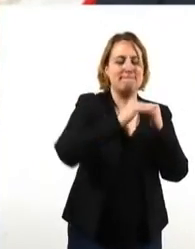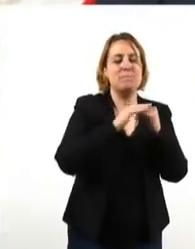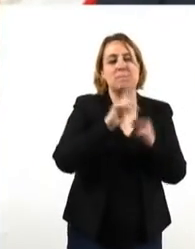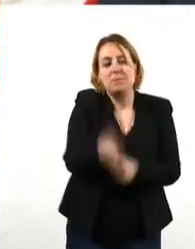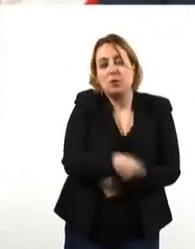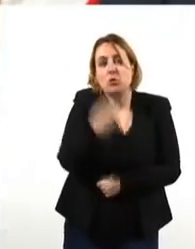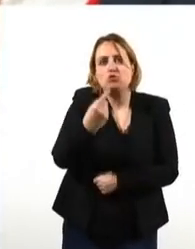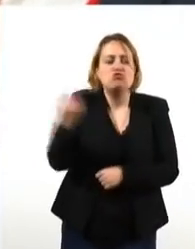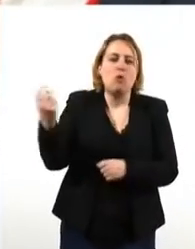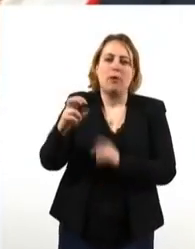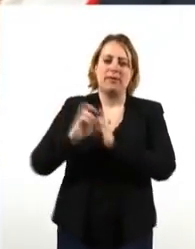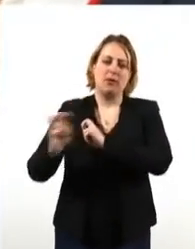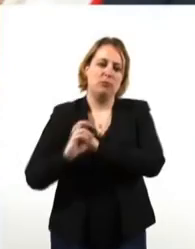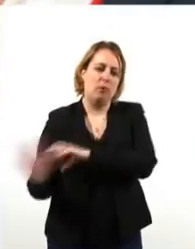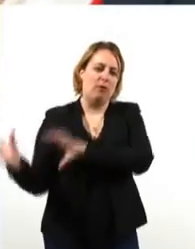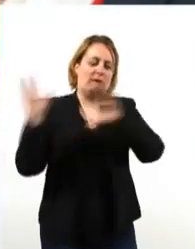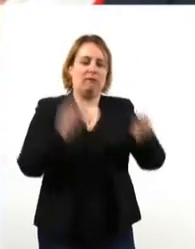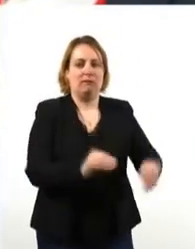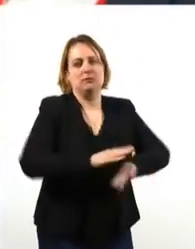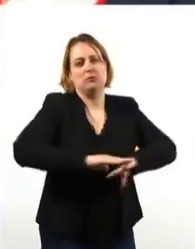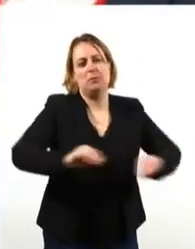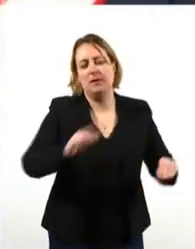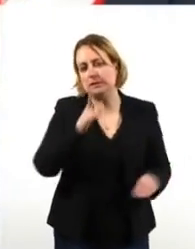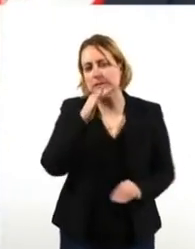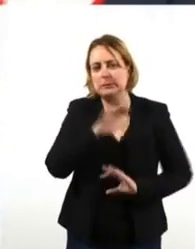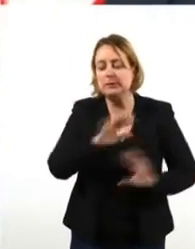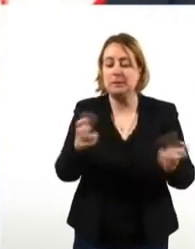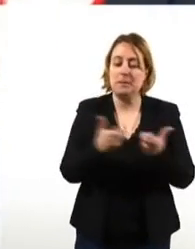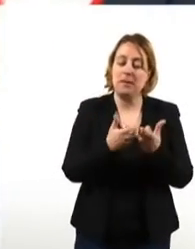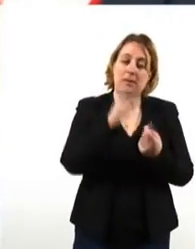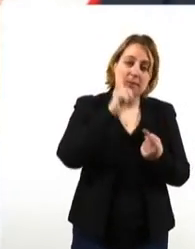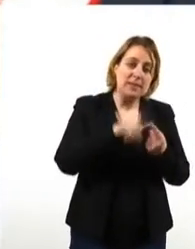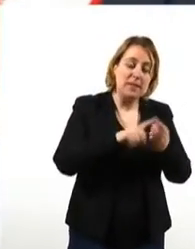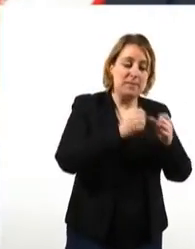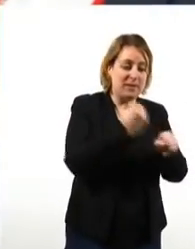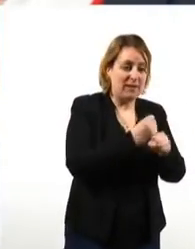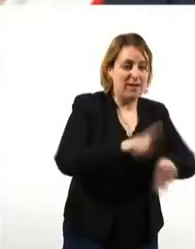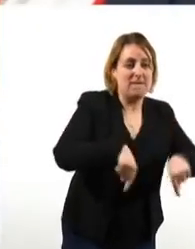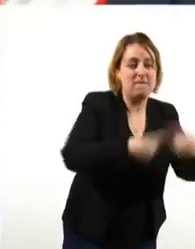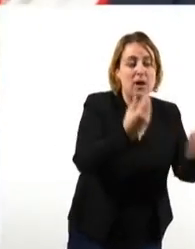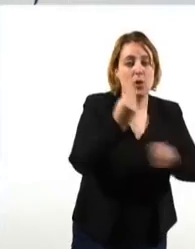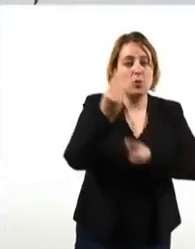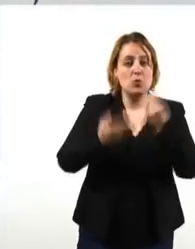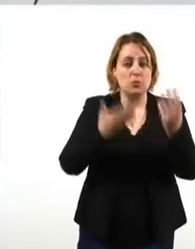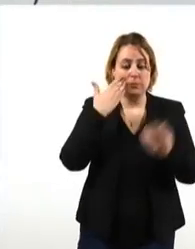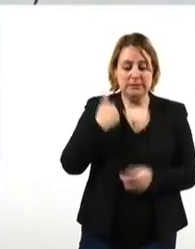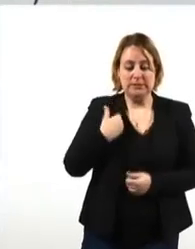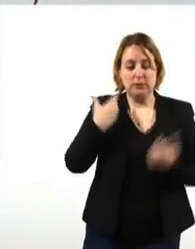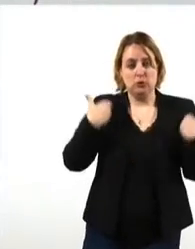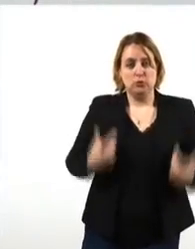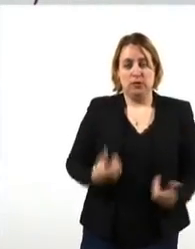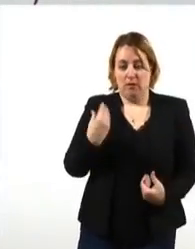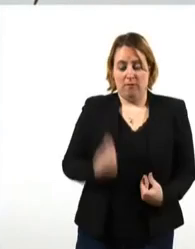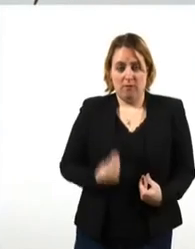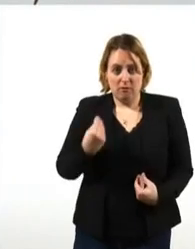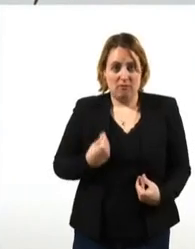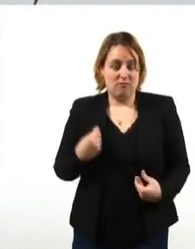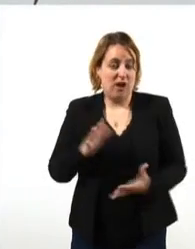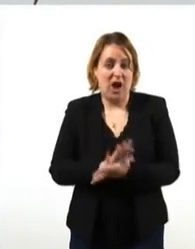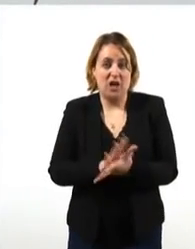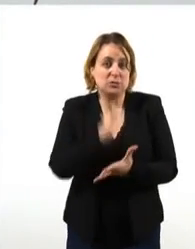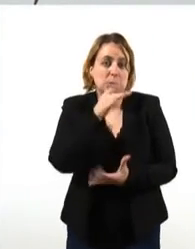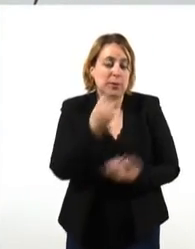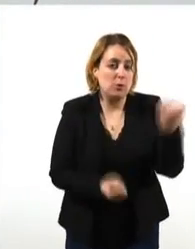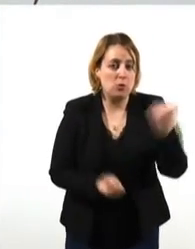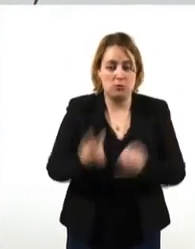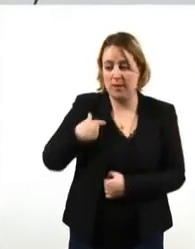qui viendra. C'est vrai pour aller au travail, mais ça peut aussi être vrai quand on a des parents qui ne sont pas disponibles aux horaires parce qu'ils sont partis tôt au boulot, parce qu'ils ont des horaires décalés de